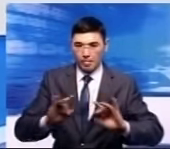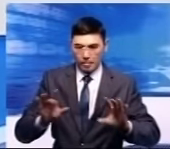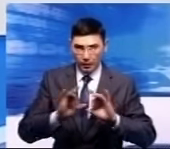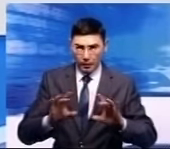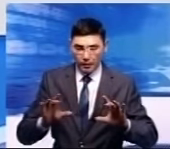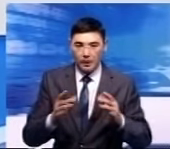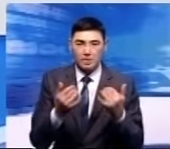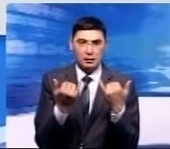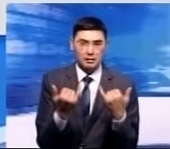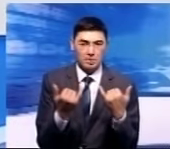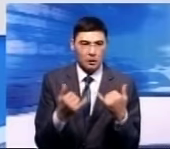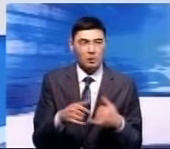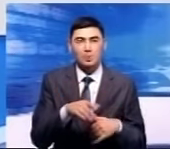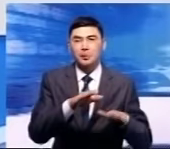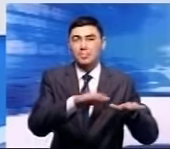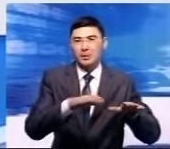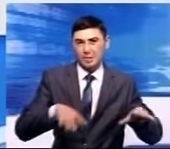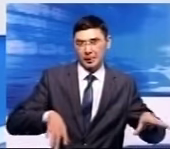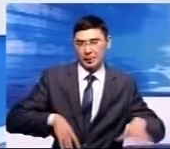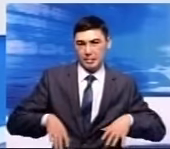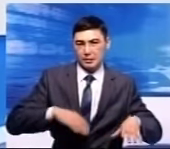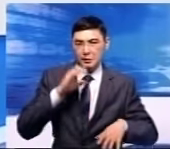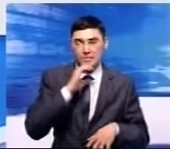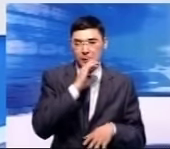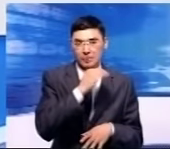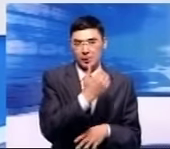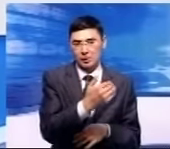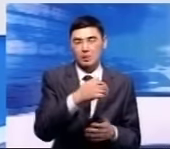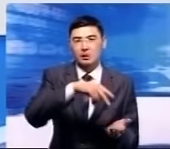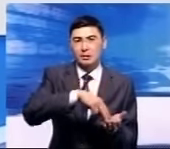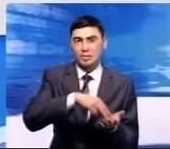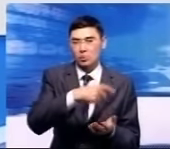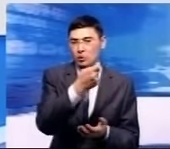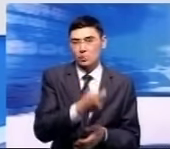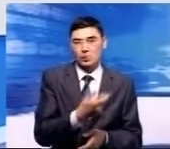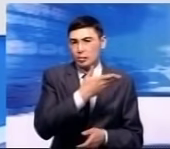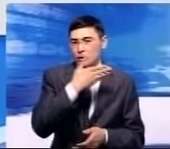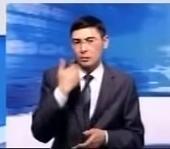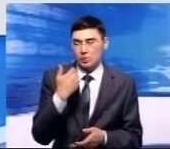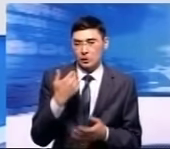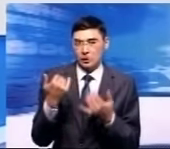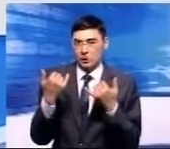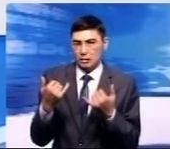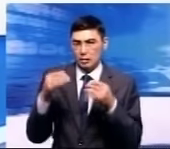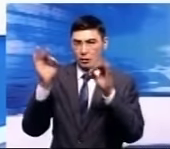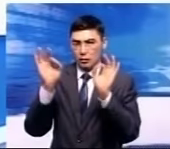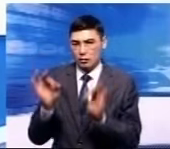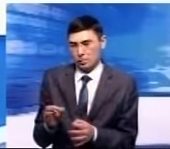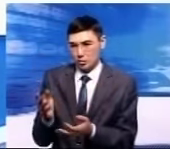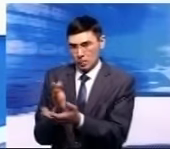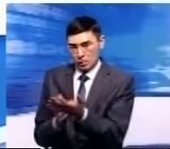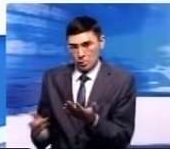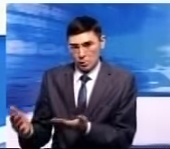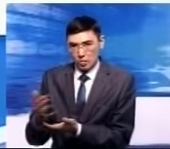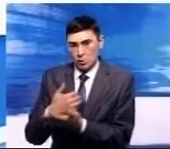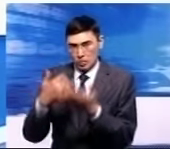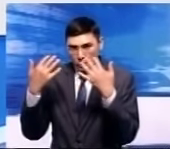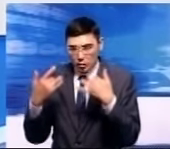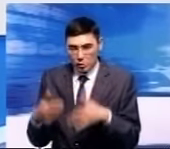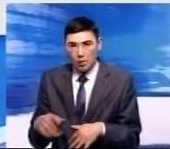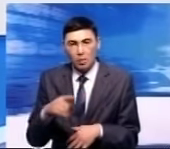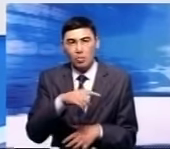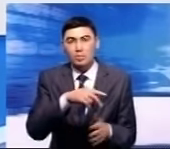ожиданиям потребителей. Стоимость сельхозпродуктов местных аграриев по итогам осеннего урожая должна быть значительно ниже. Об этом сказал